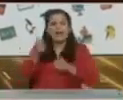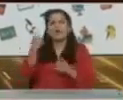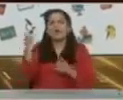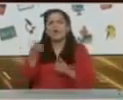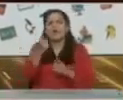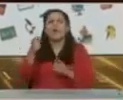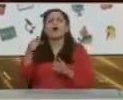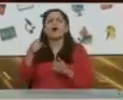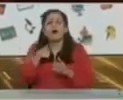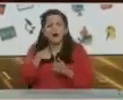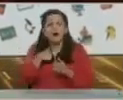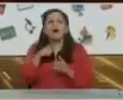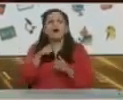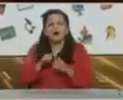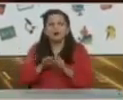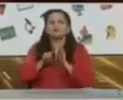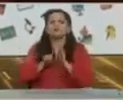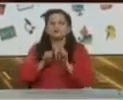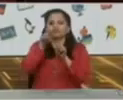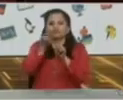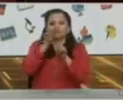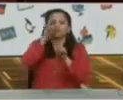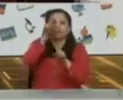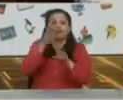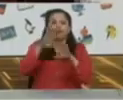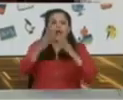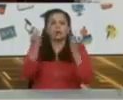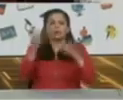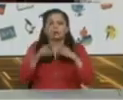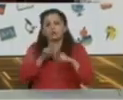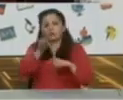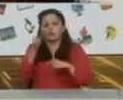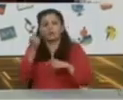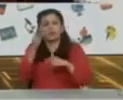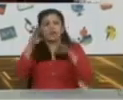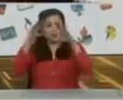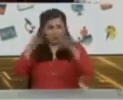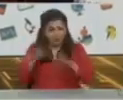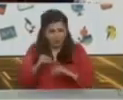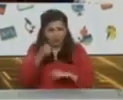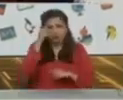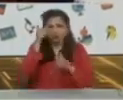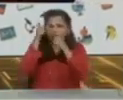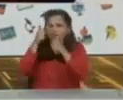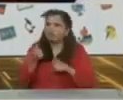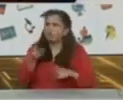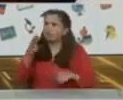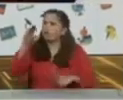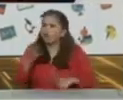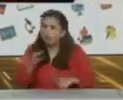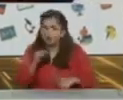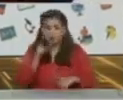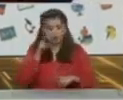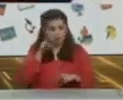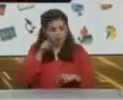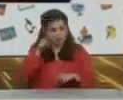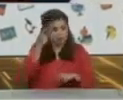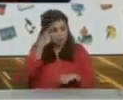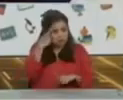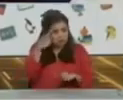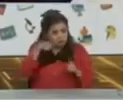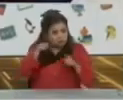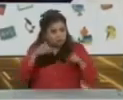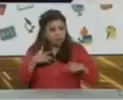है। इस परीक्षा में नंबर कम आने का मतलब ये नहीं होना चाहिए कि